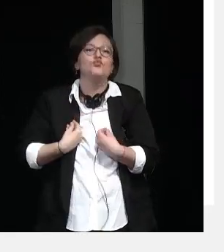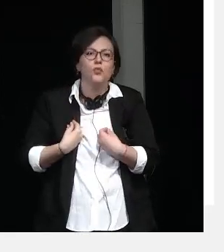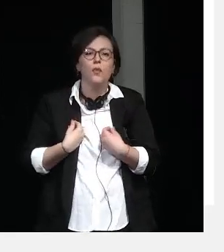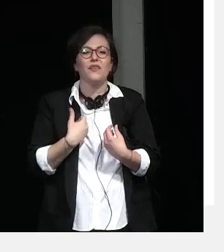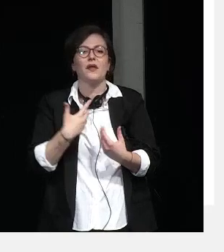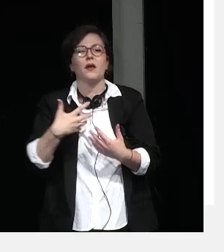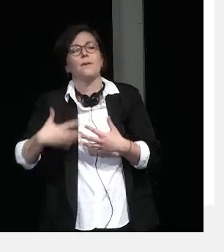ημιπληγίας,